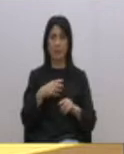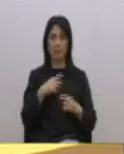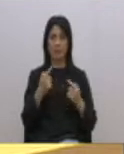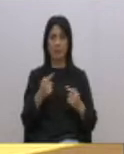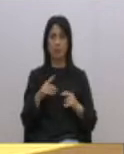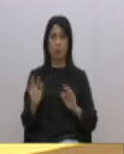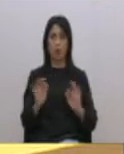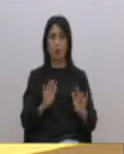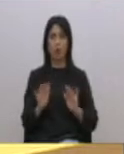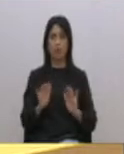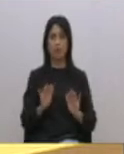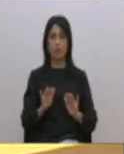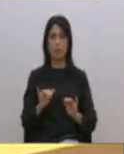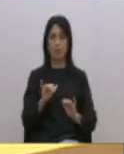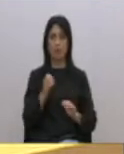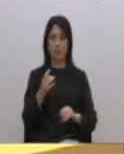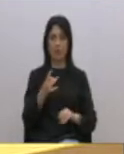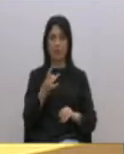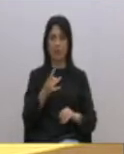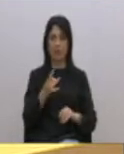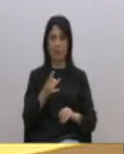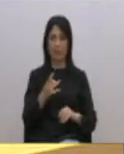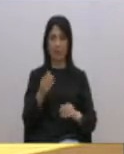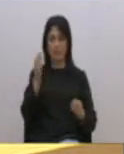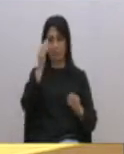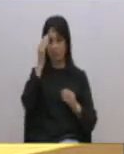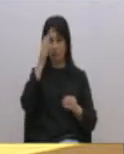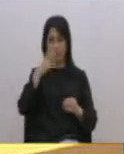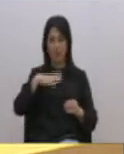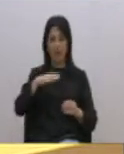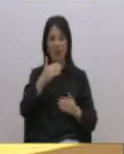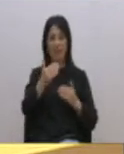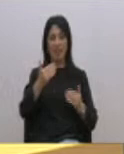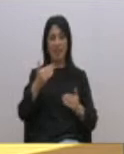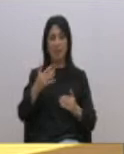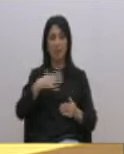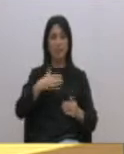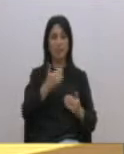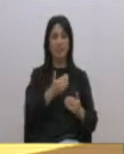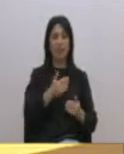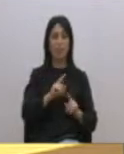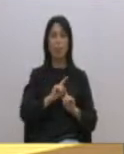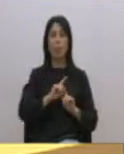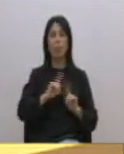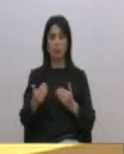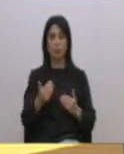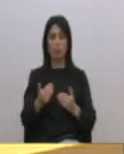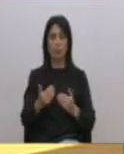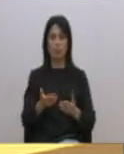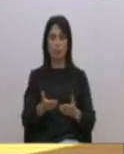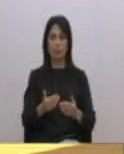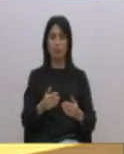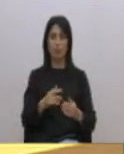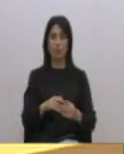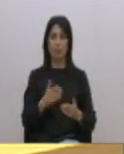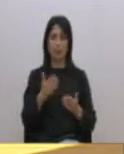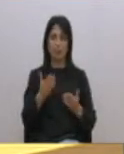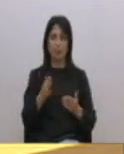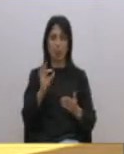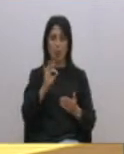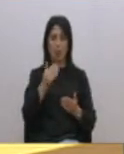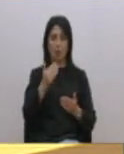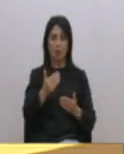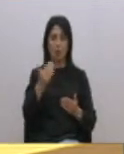მნიშვნელოვანი ღონისძიება, სადაც კიდევ ერთხელ იმსჯელებენ ქვეყნების და მათ შორის საქართველოს უნიკალურ ტრადიციულობას გეოგრაფიული